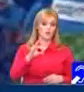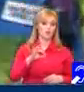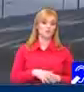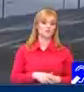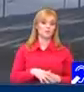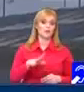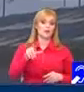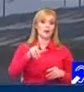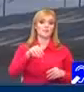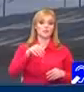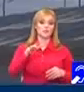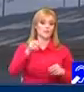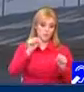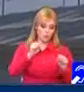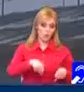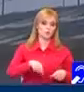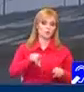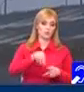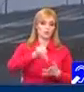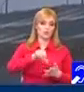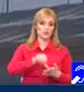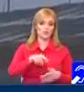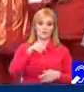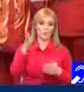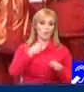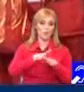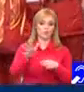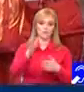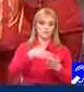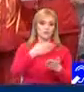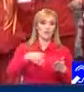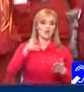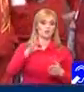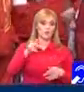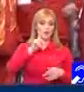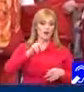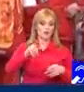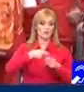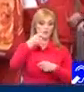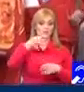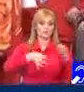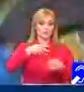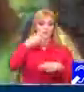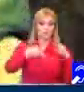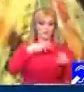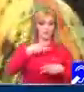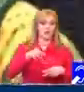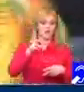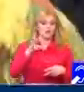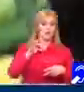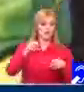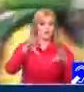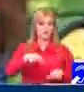sportivă a fost anulată. Totuși, Comitetul Internațional Olimpic a anunțat că decizia curții nu înseamnă automat invitarea lor la